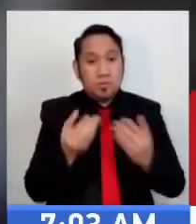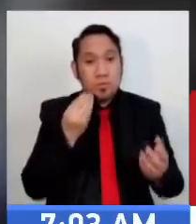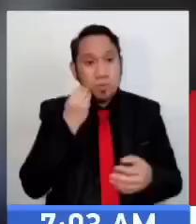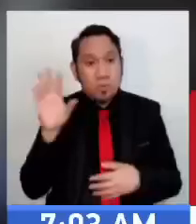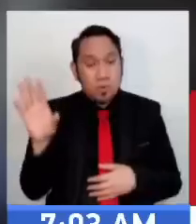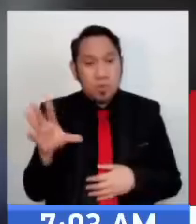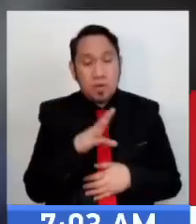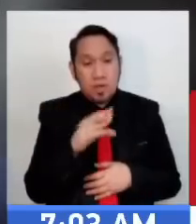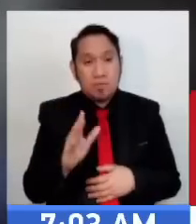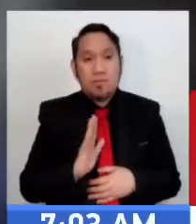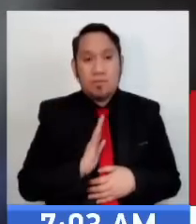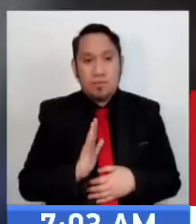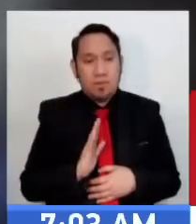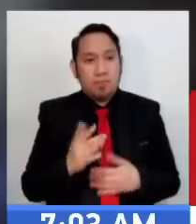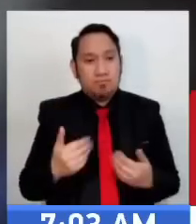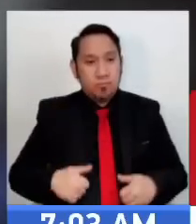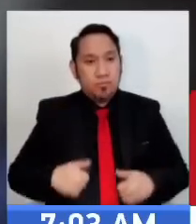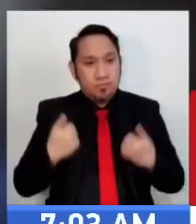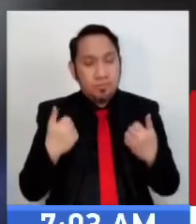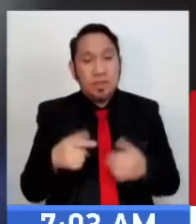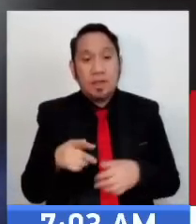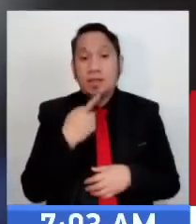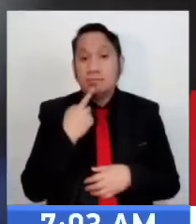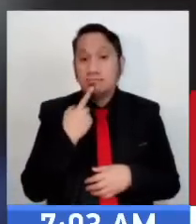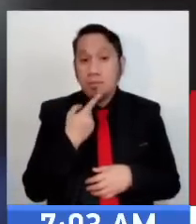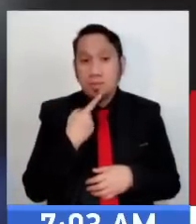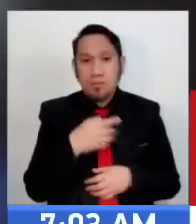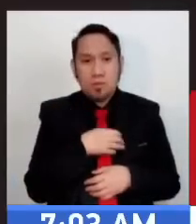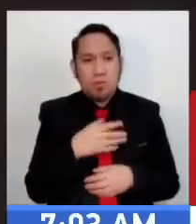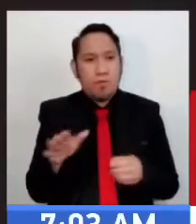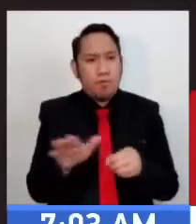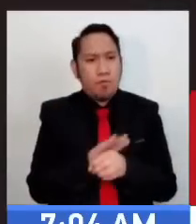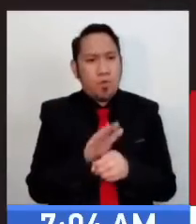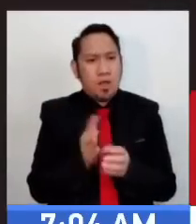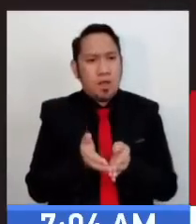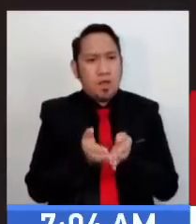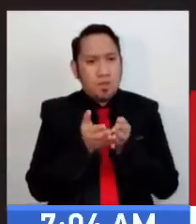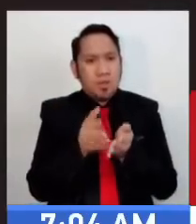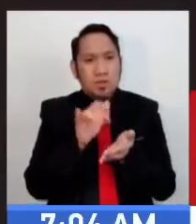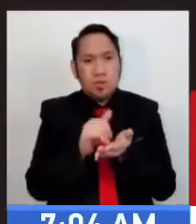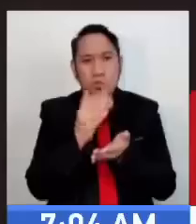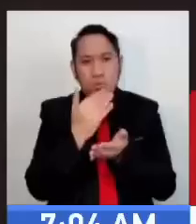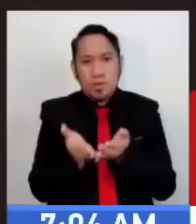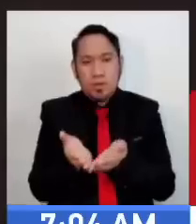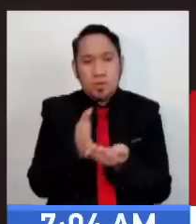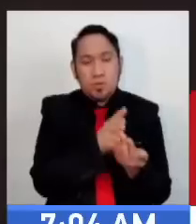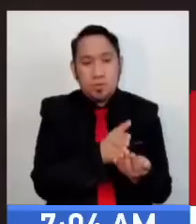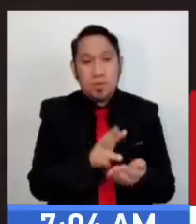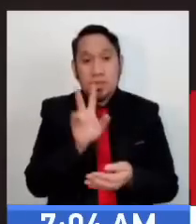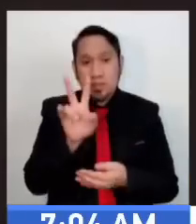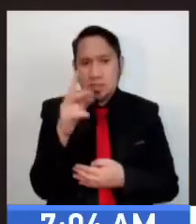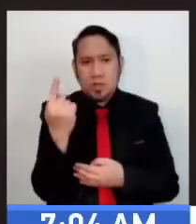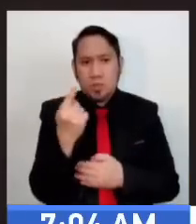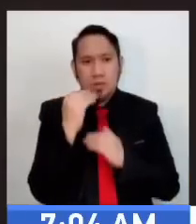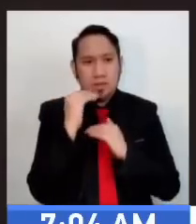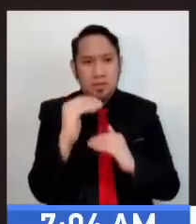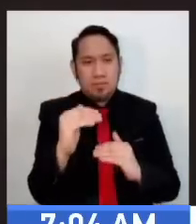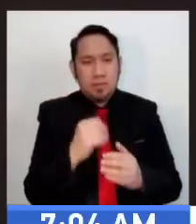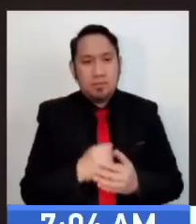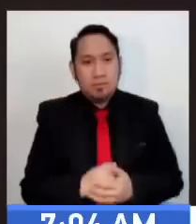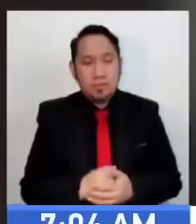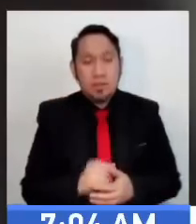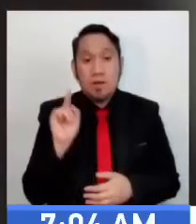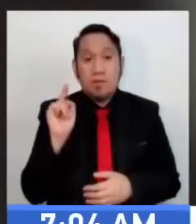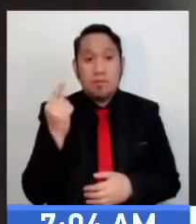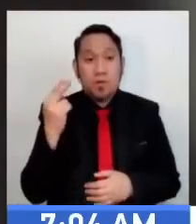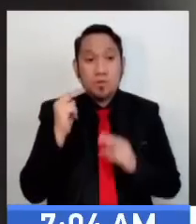lagay. Sabi ng mga otoridad, overloaded ang bangka kaya tumaob. 3 lang daw dapat ang sakay nito. Ito ang unang balita.